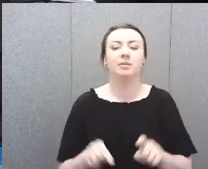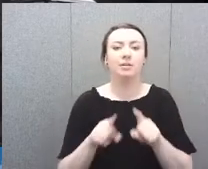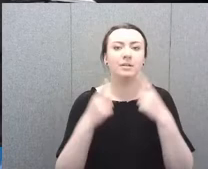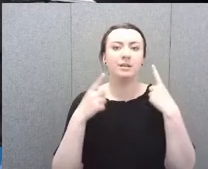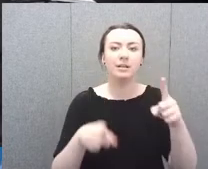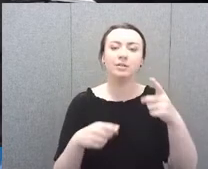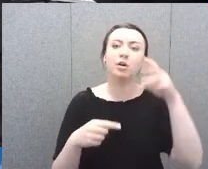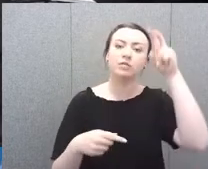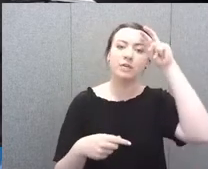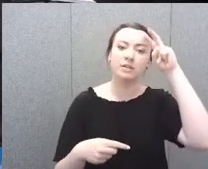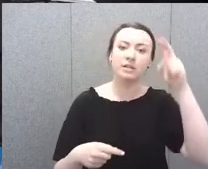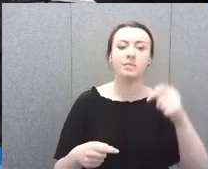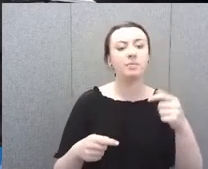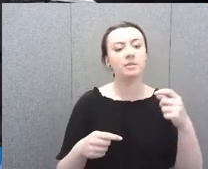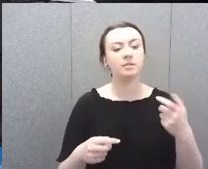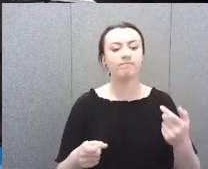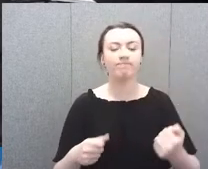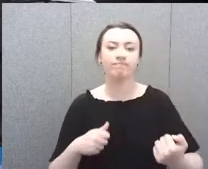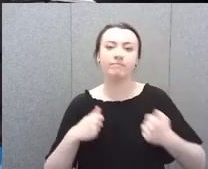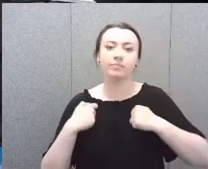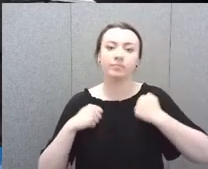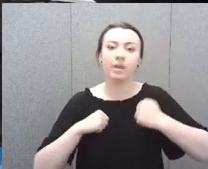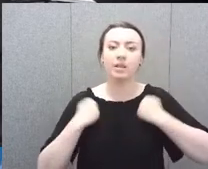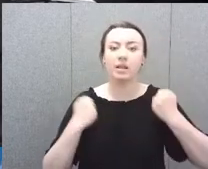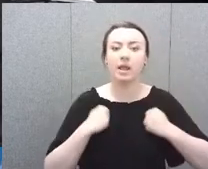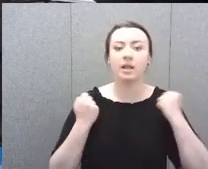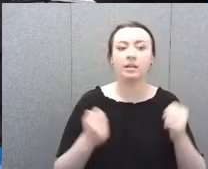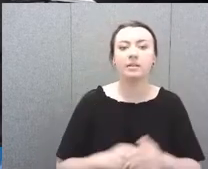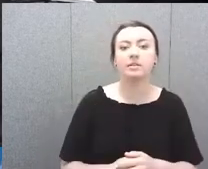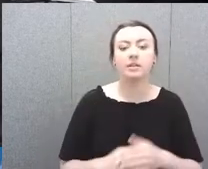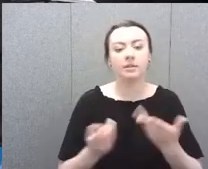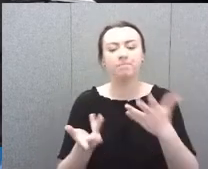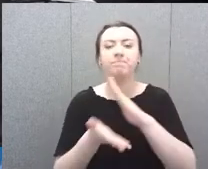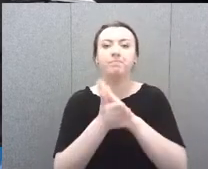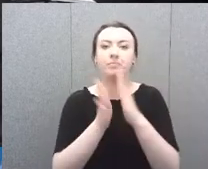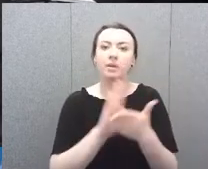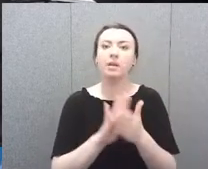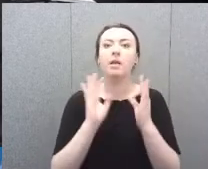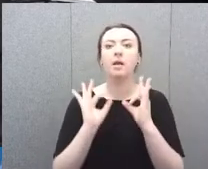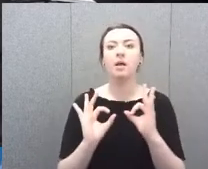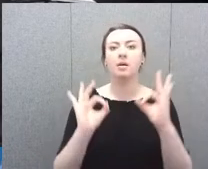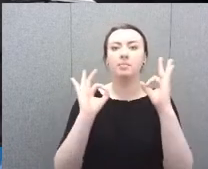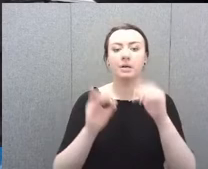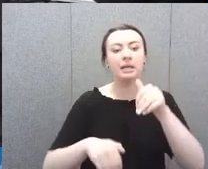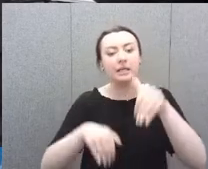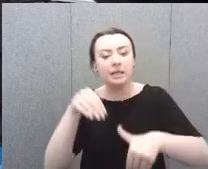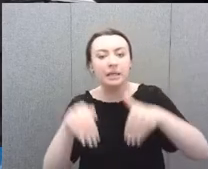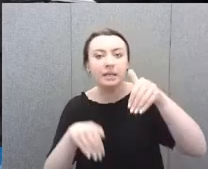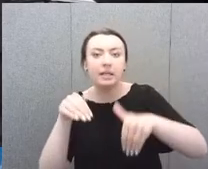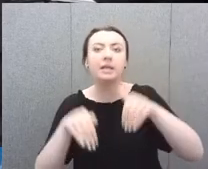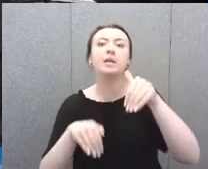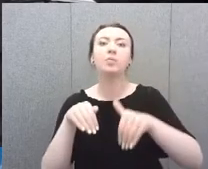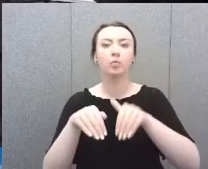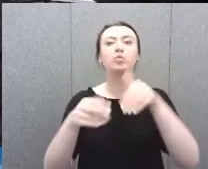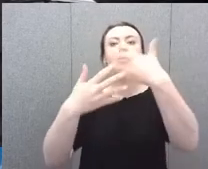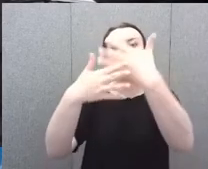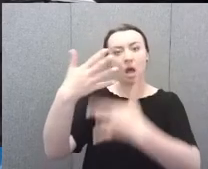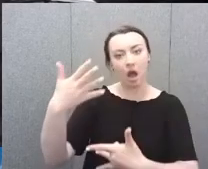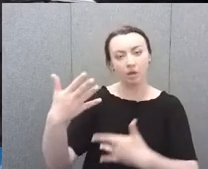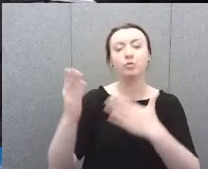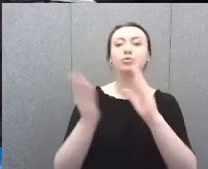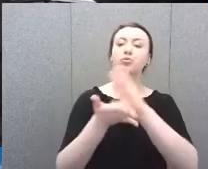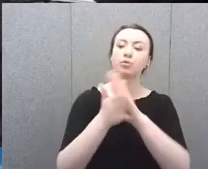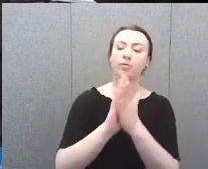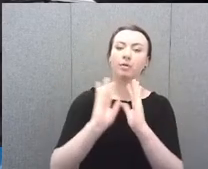между мужскими и женскими кандидатами на выборах, в списках на выборы. Есть много разных